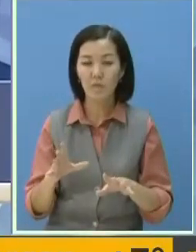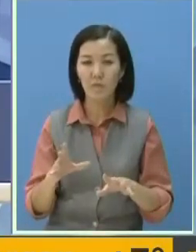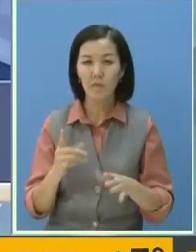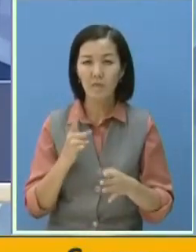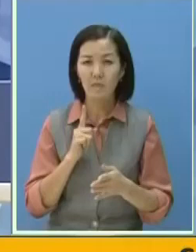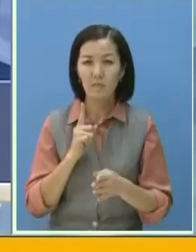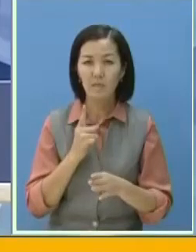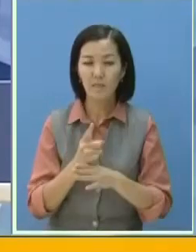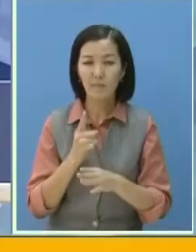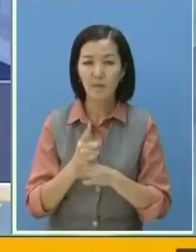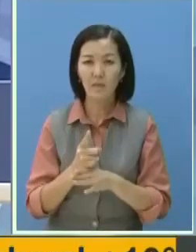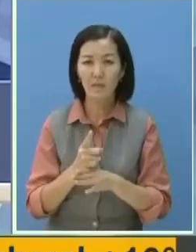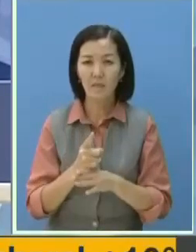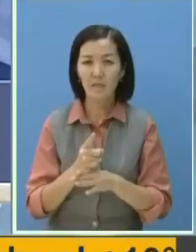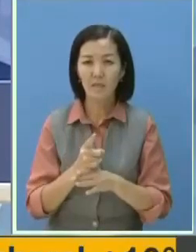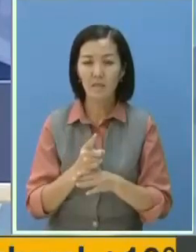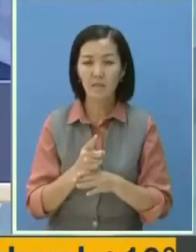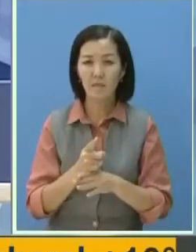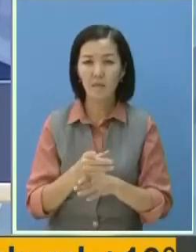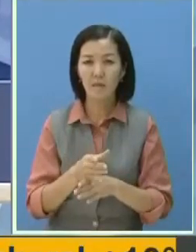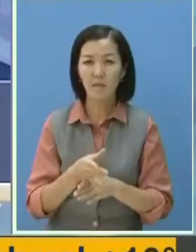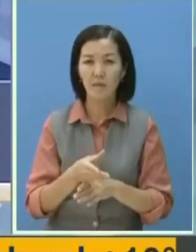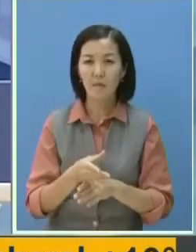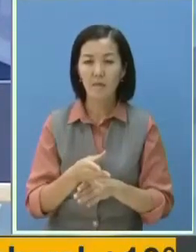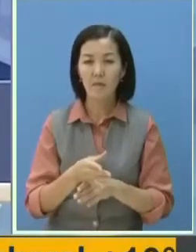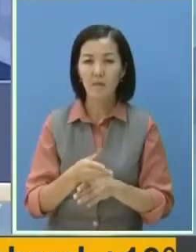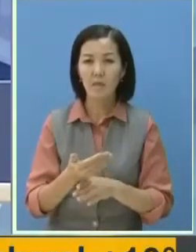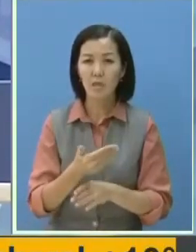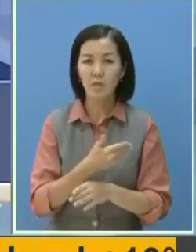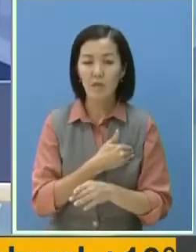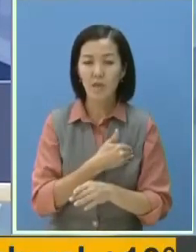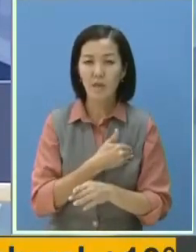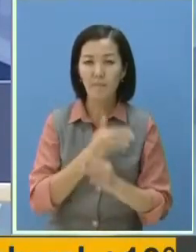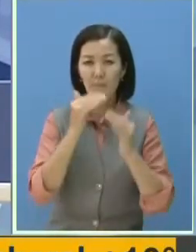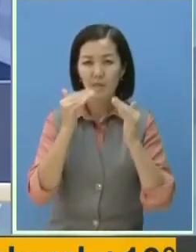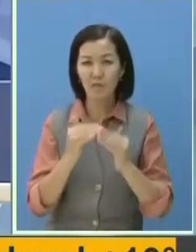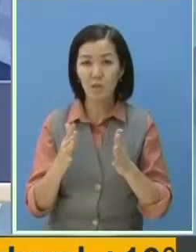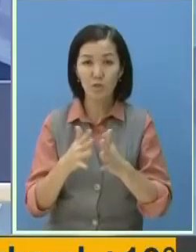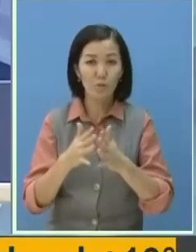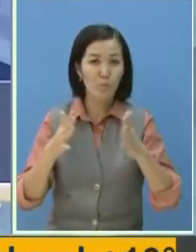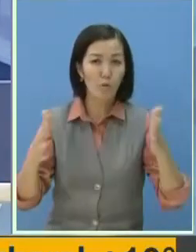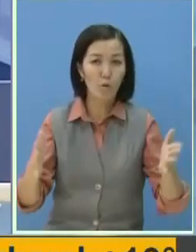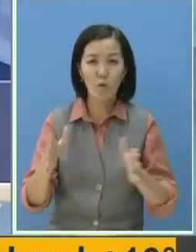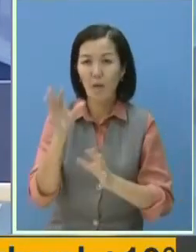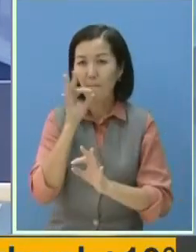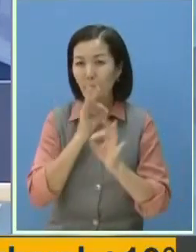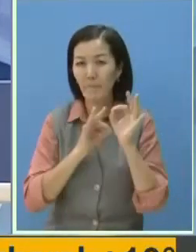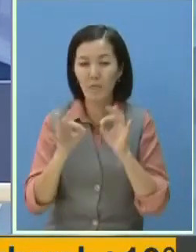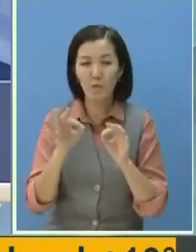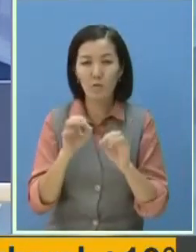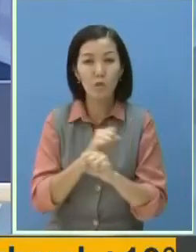пить вот препараты жаропонижающие в большом количестве. потому что мы в основном пьем такие, как